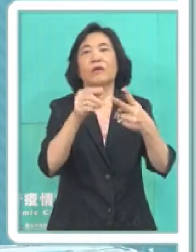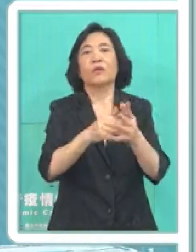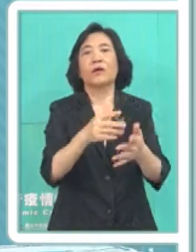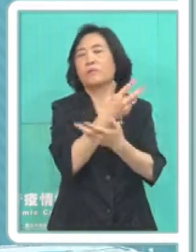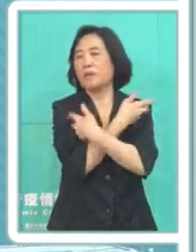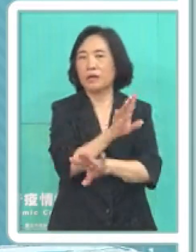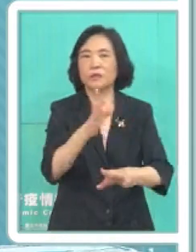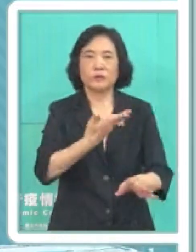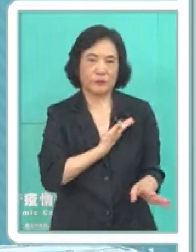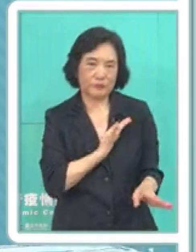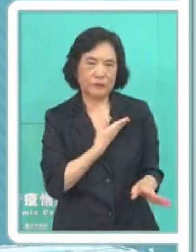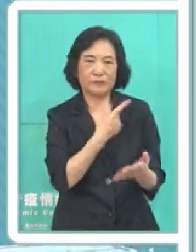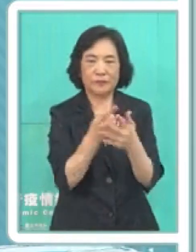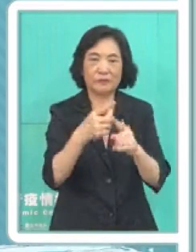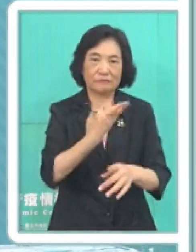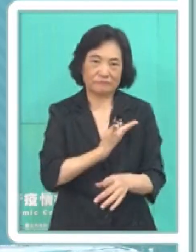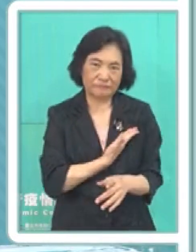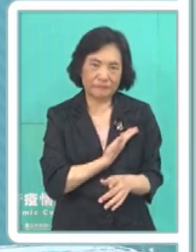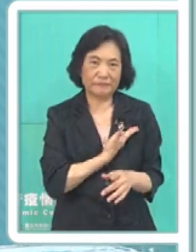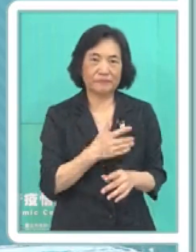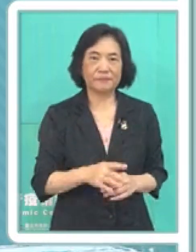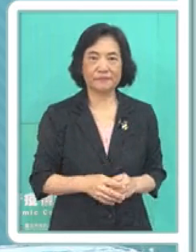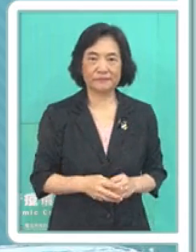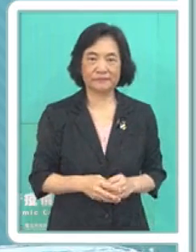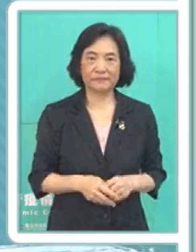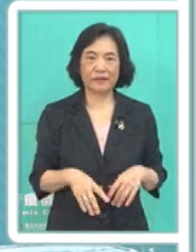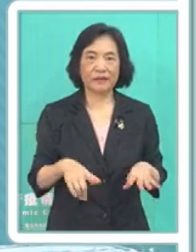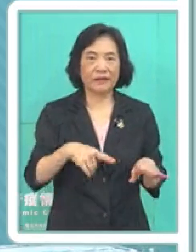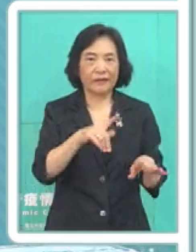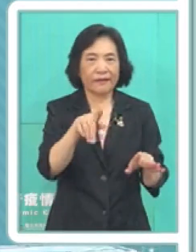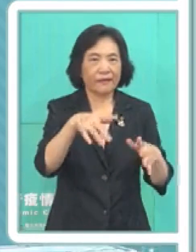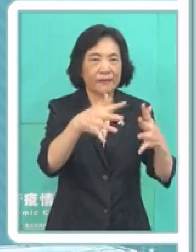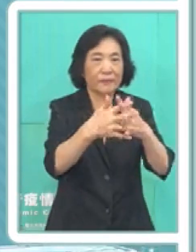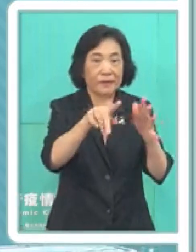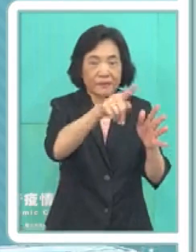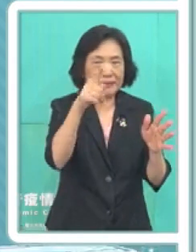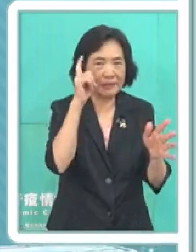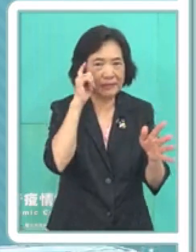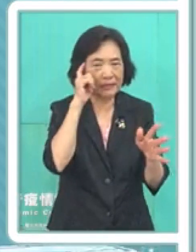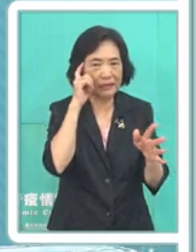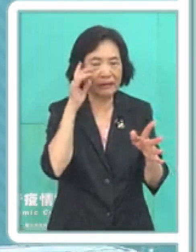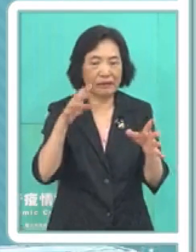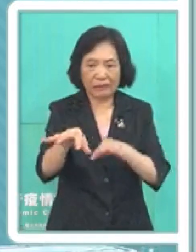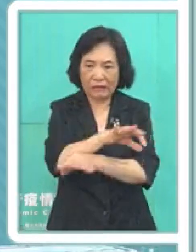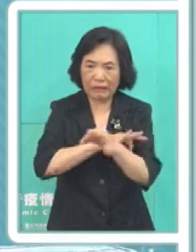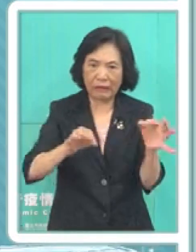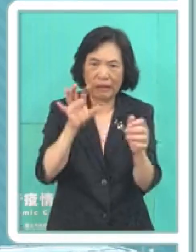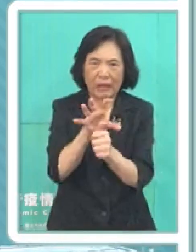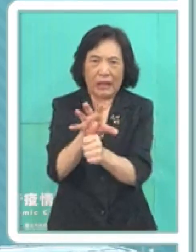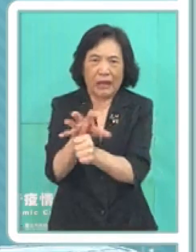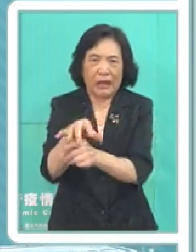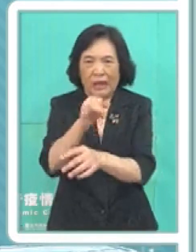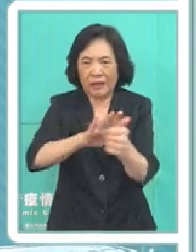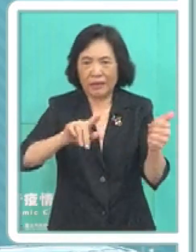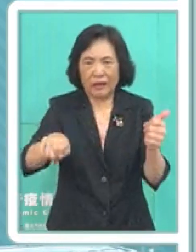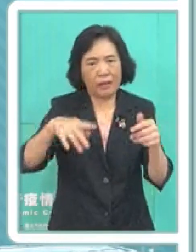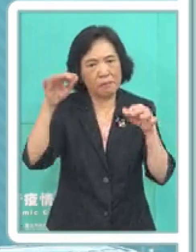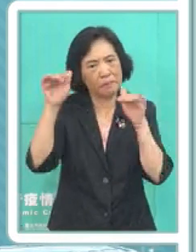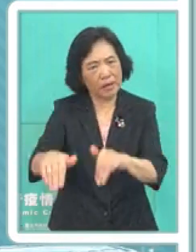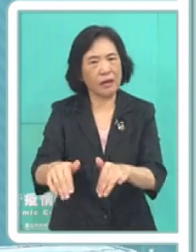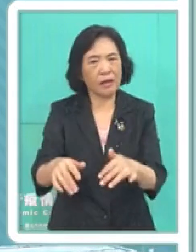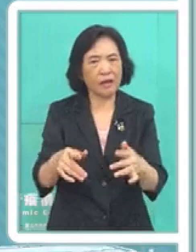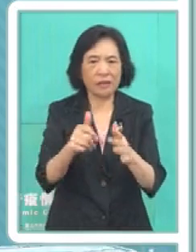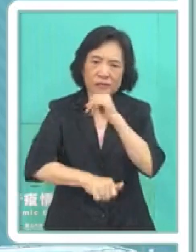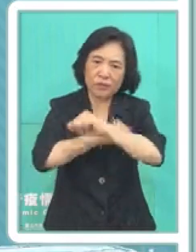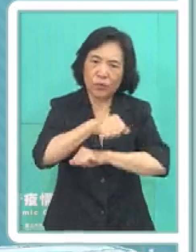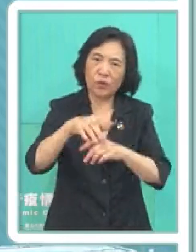去。那这里就是说他不愿意因为这个，哦限制去影响他的经济发展，或是影响他的社会生